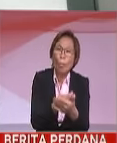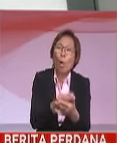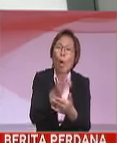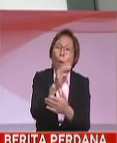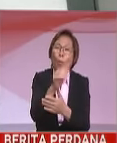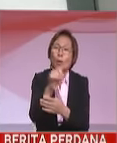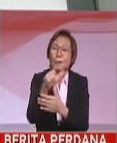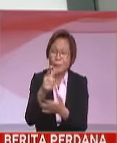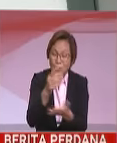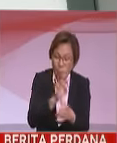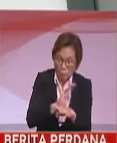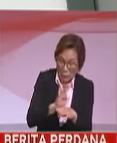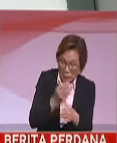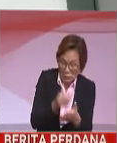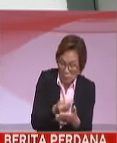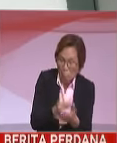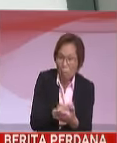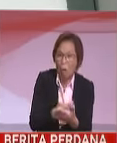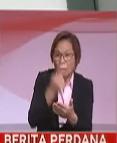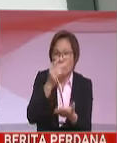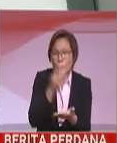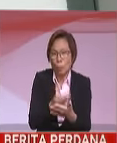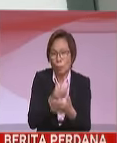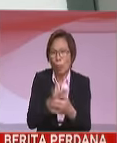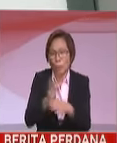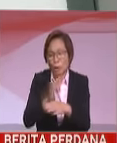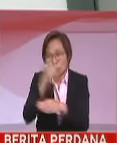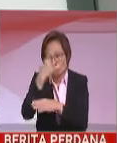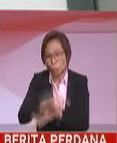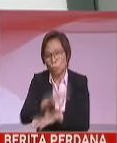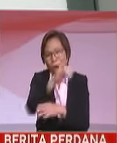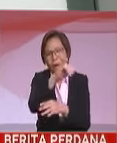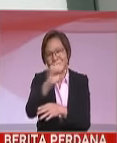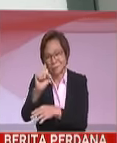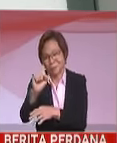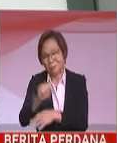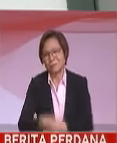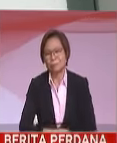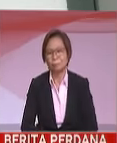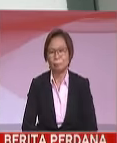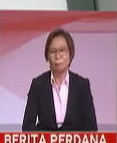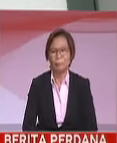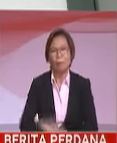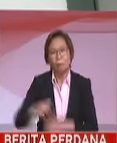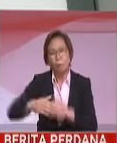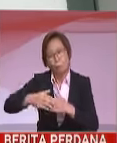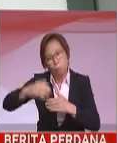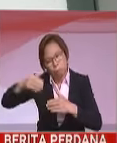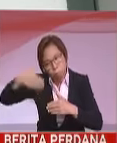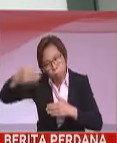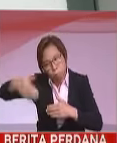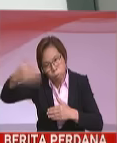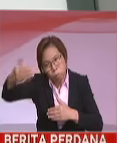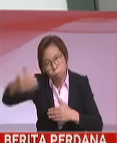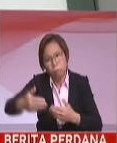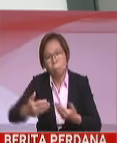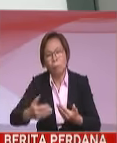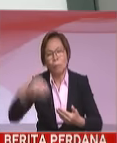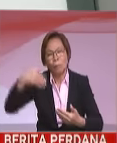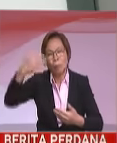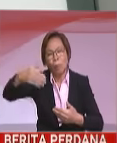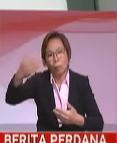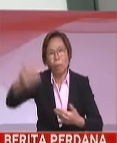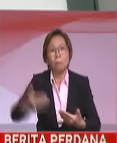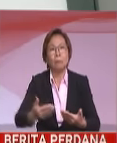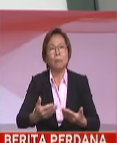seperti contohnya sebagai modal penambahan untuk wang iSinar. So akhirnya anda akan hilang segala-galanya, yang